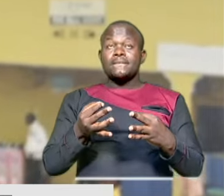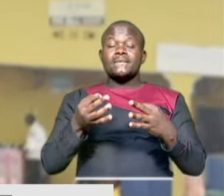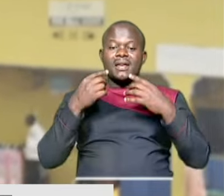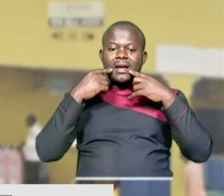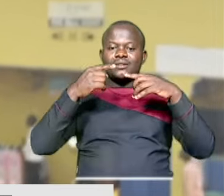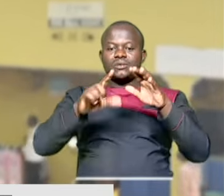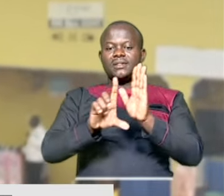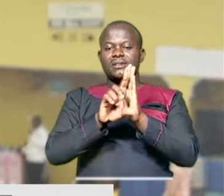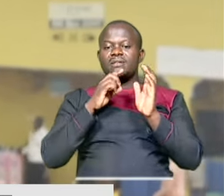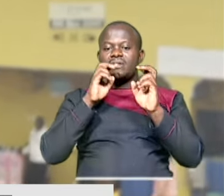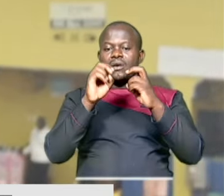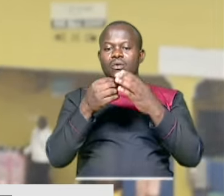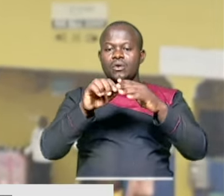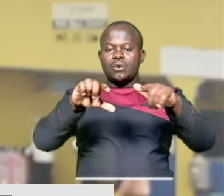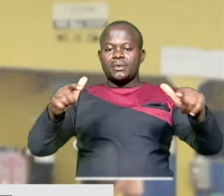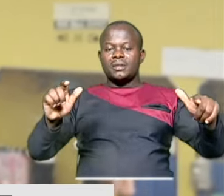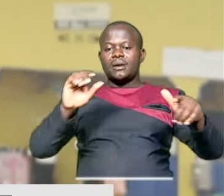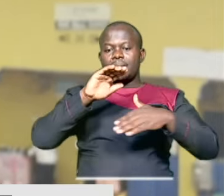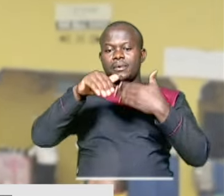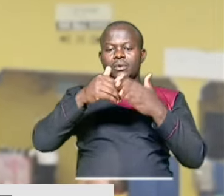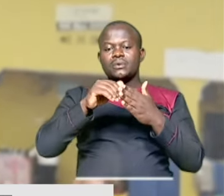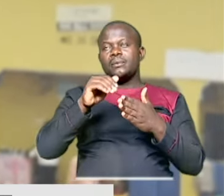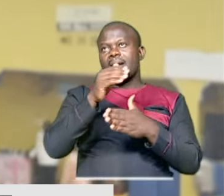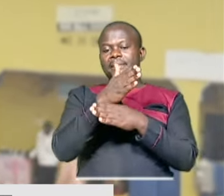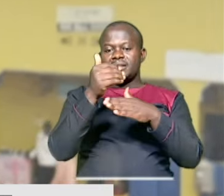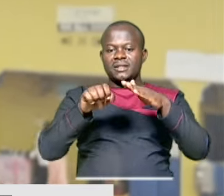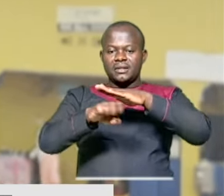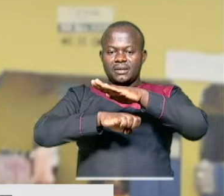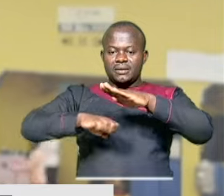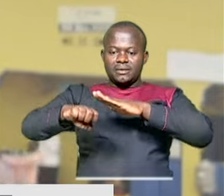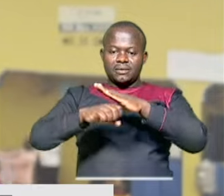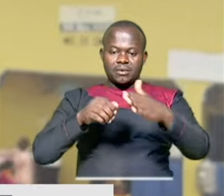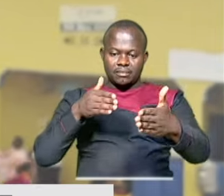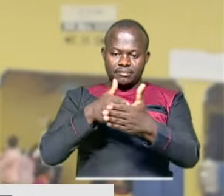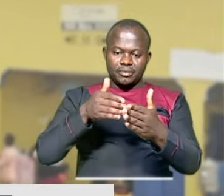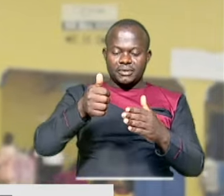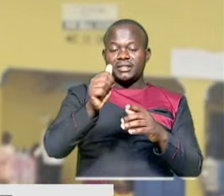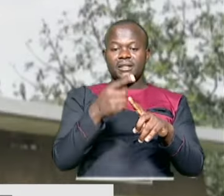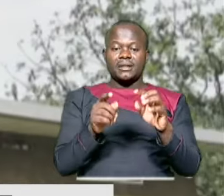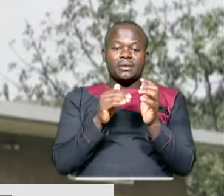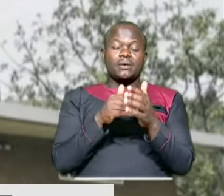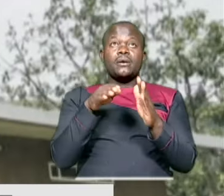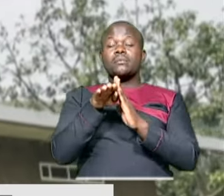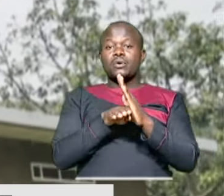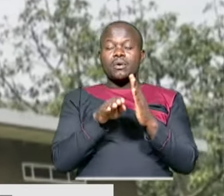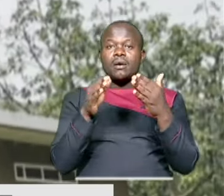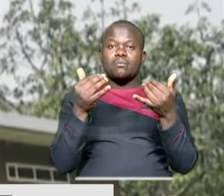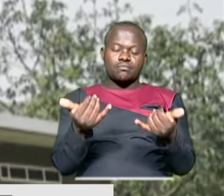itegeko y'uko ubutaka bwose ari ubwa minisiteri y'ibidukikije tuzitirwa n'icyo ngicyo ariko gahunda ihari ni uko